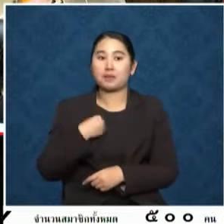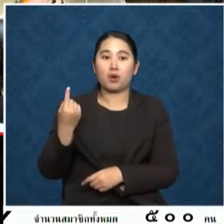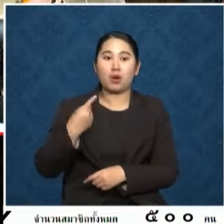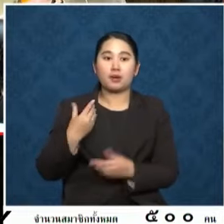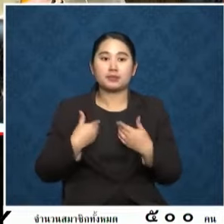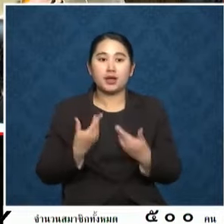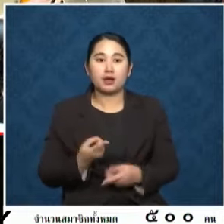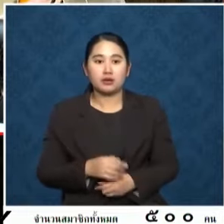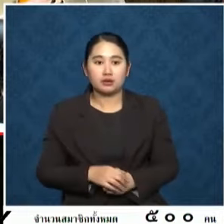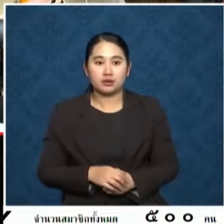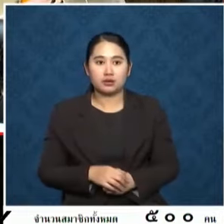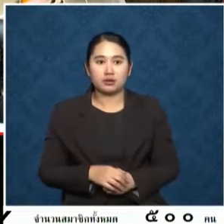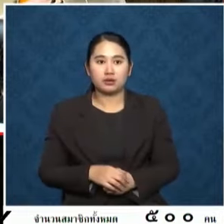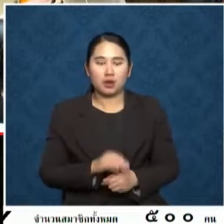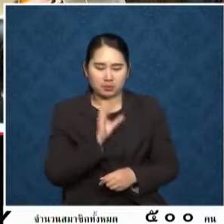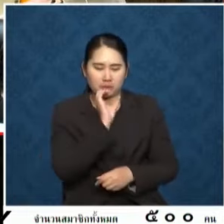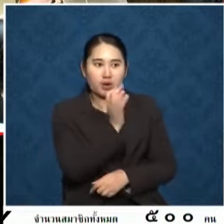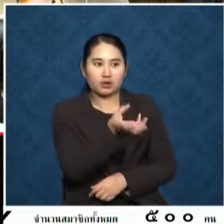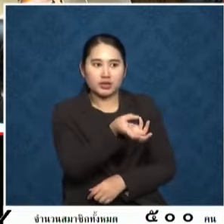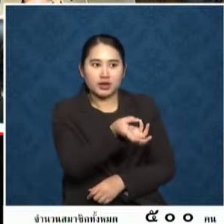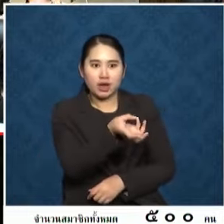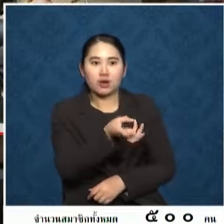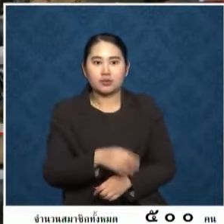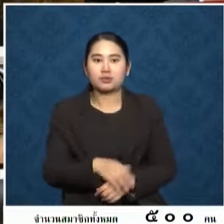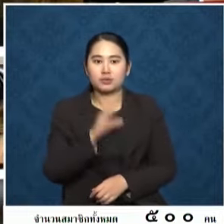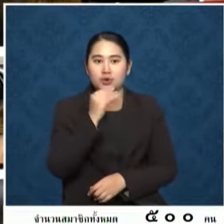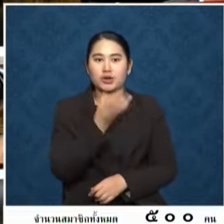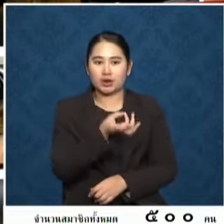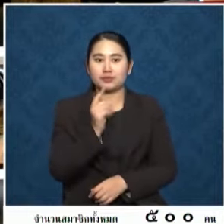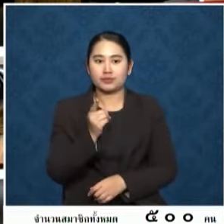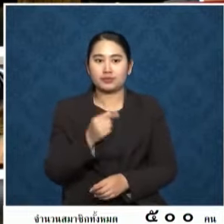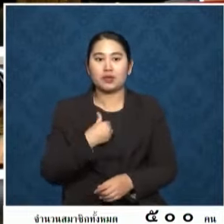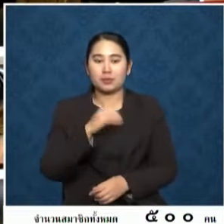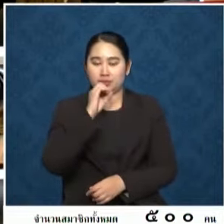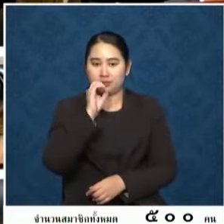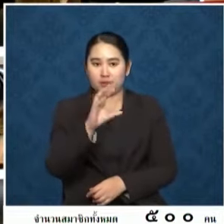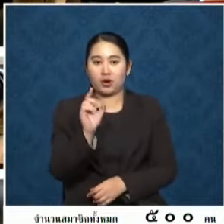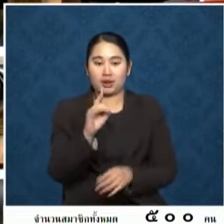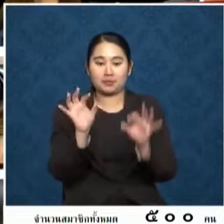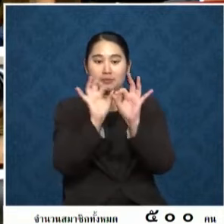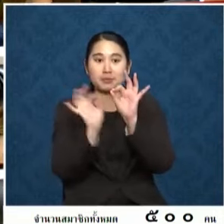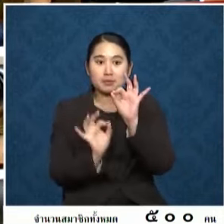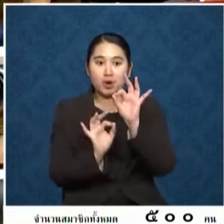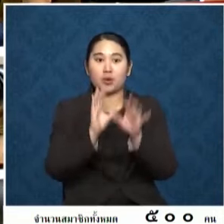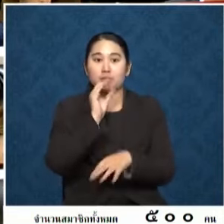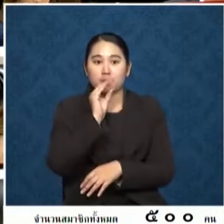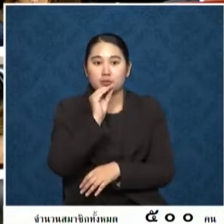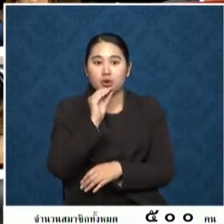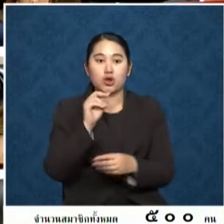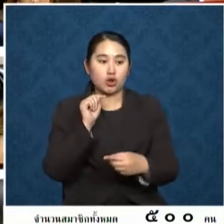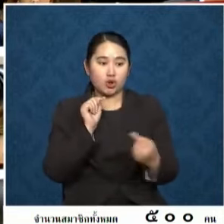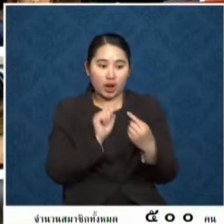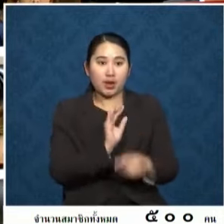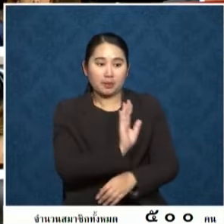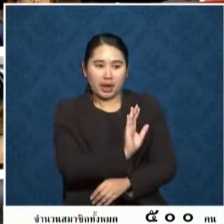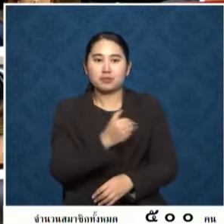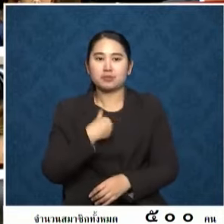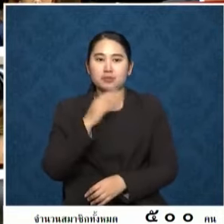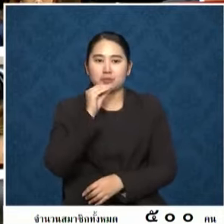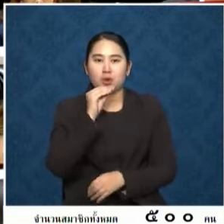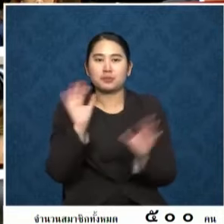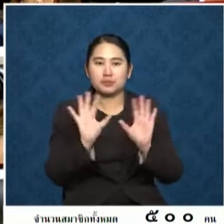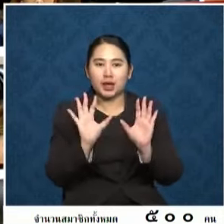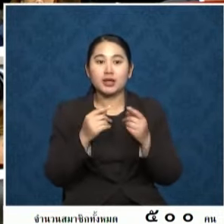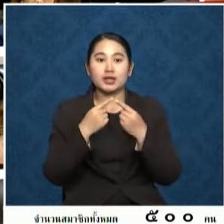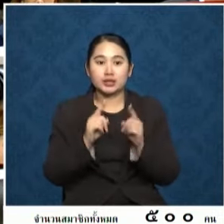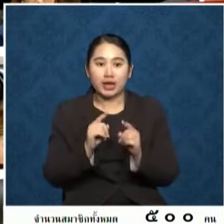นนิด เดียวท่านชาดาผมนิดเดียวจริงๆนะครับผมกำลังจะบอกว่าไอ้ประโยคที่พูดนั้นไม่ได้เป็นประโยคของท่านชาดาแต่เป็นประโย